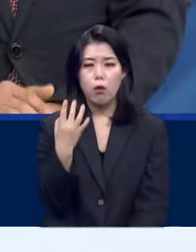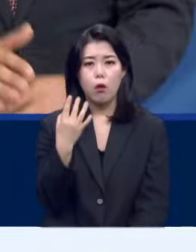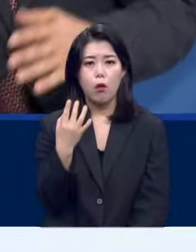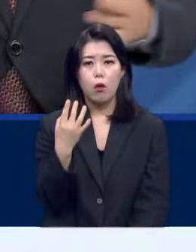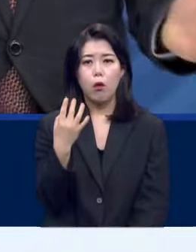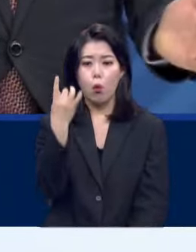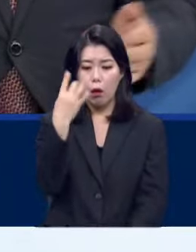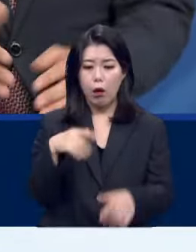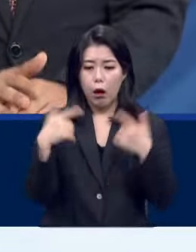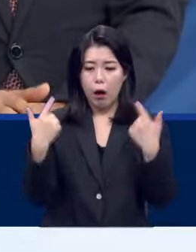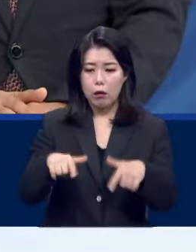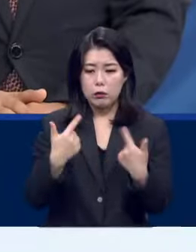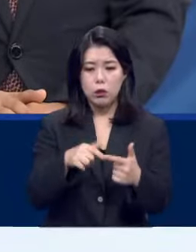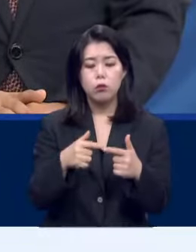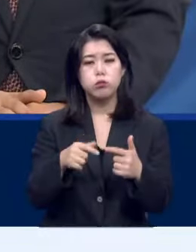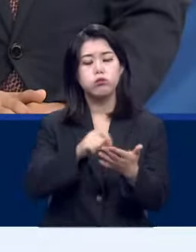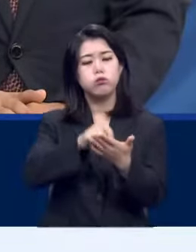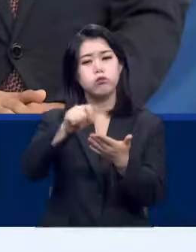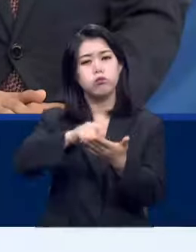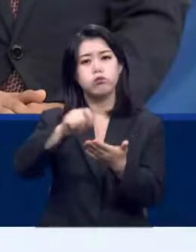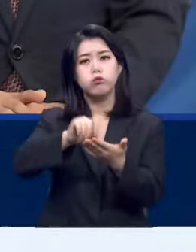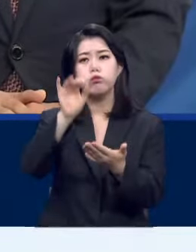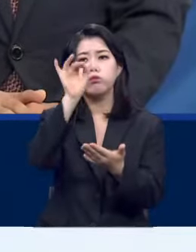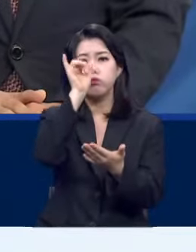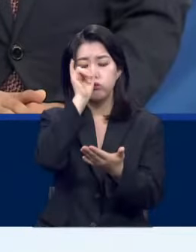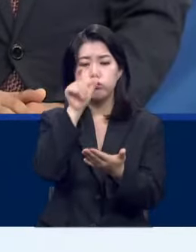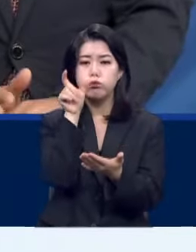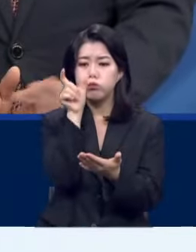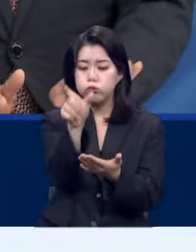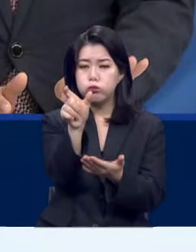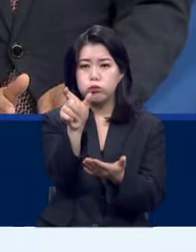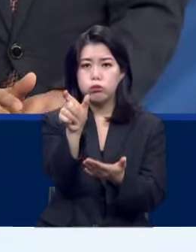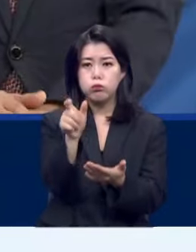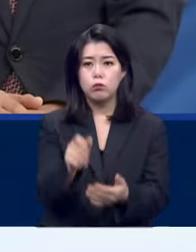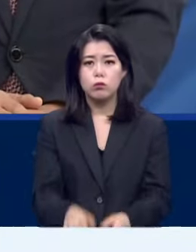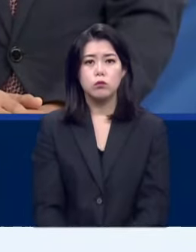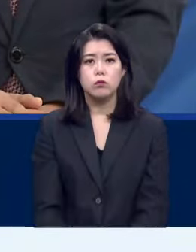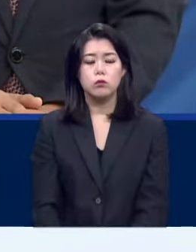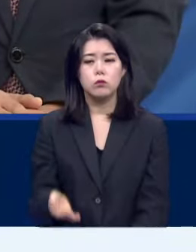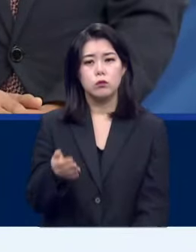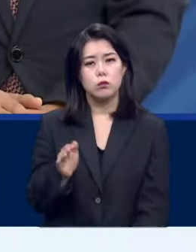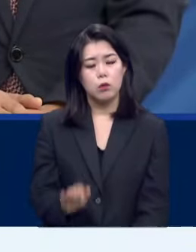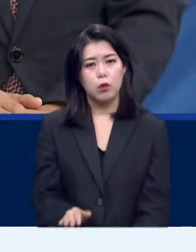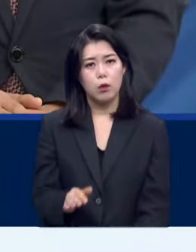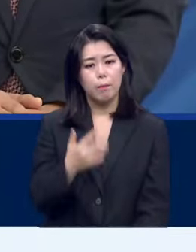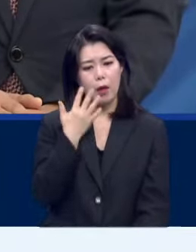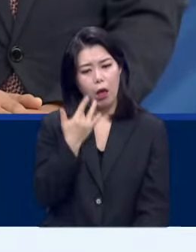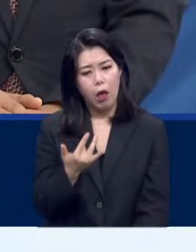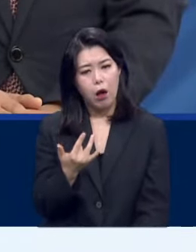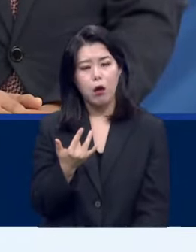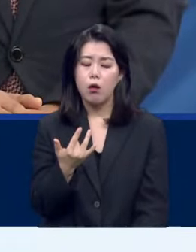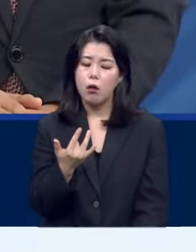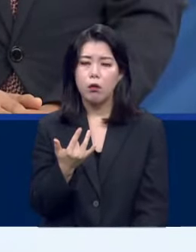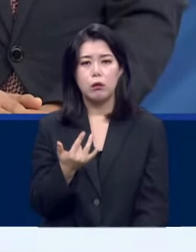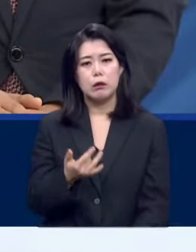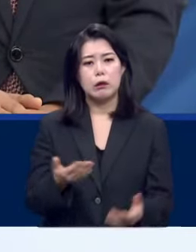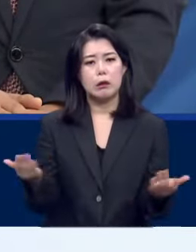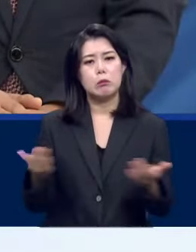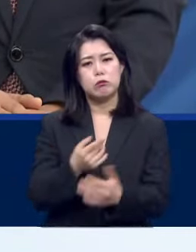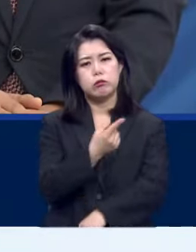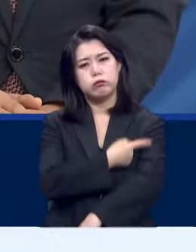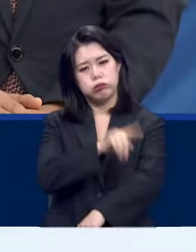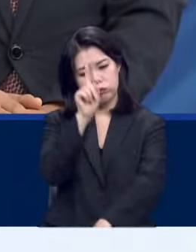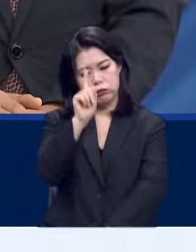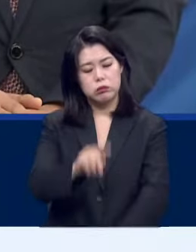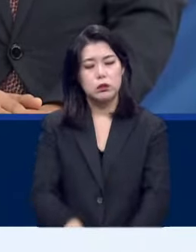클리쉐 그냥 늘 쓰던 거니까 그냥 아 당연히 들어갔겠지 하고 안 봤다라는 이제 이것도 이제 큰 이제 업무상 이제 과실이 좀 될